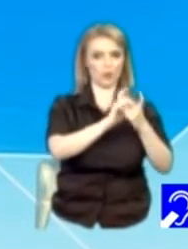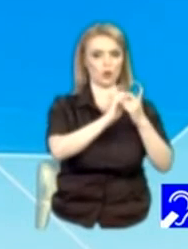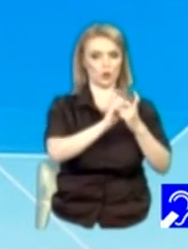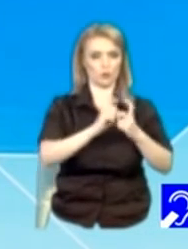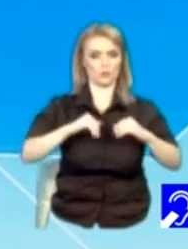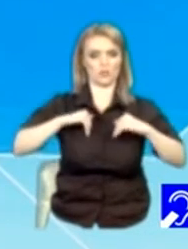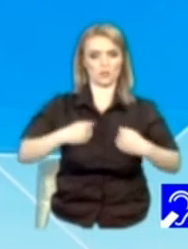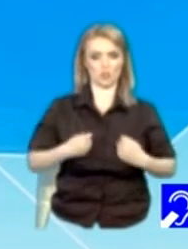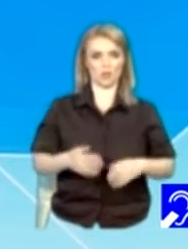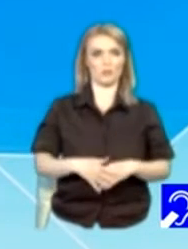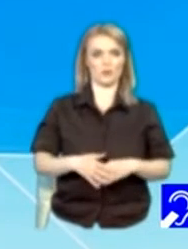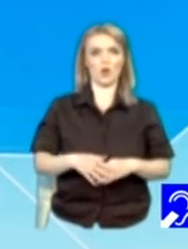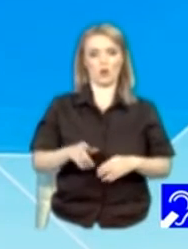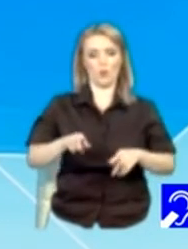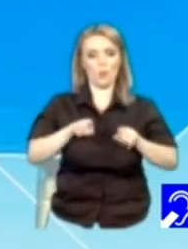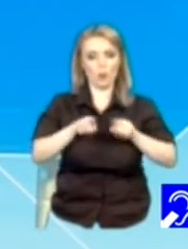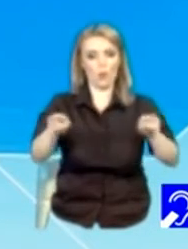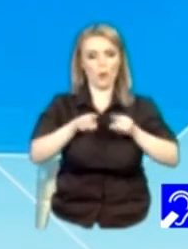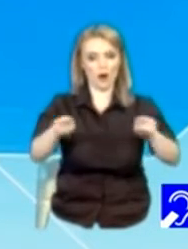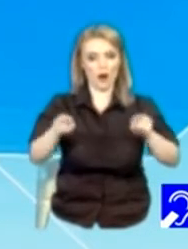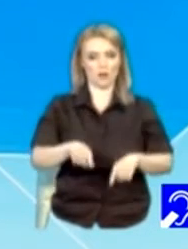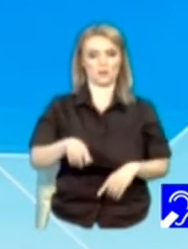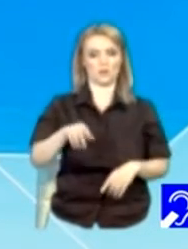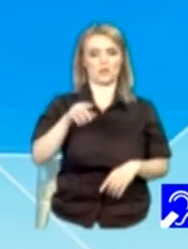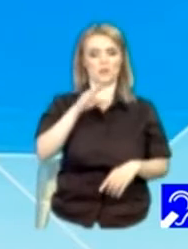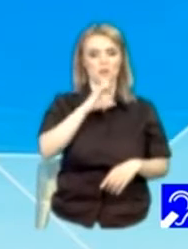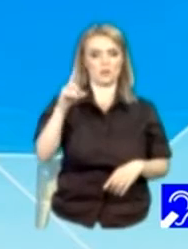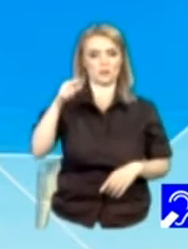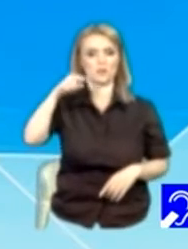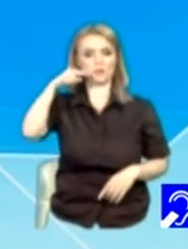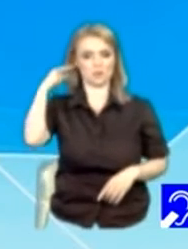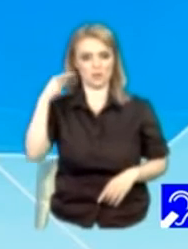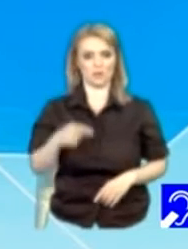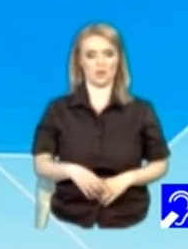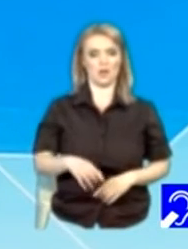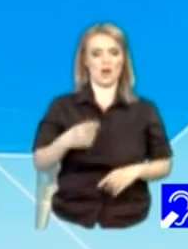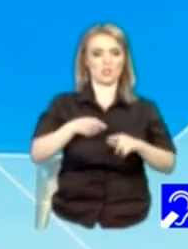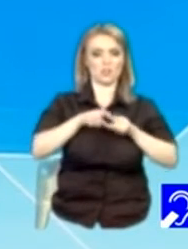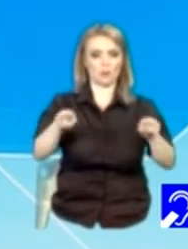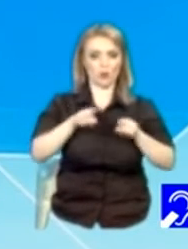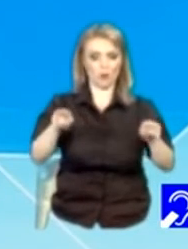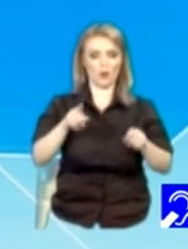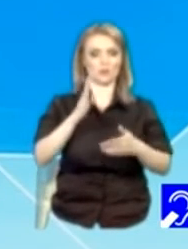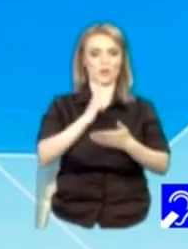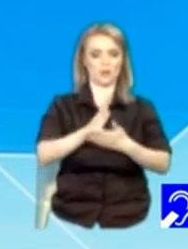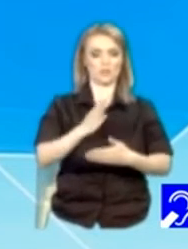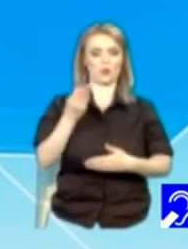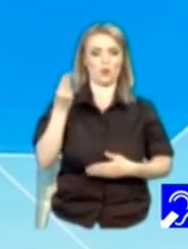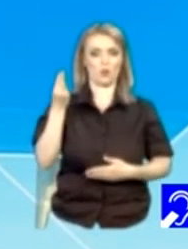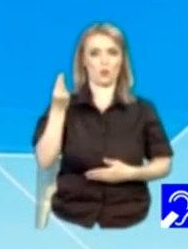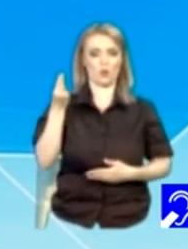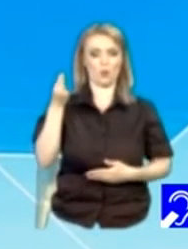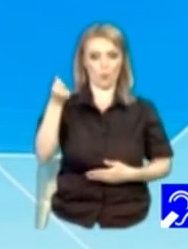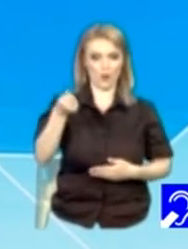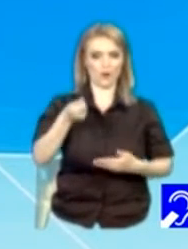cu propaganda de la Kremlin, dincolo de asta, și o propagandă cumpărată. Suntem atacați de diferiți